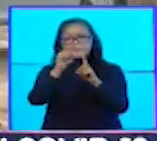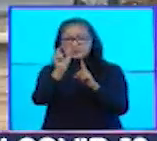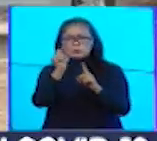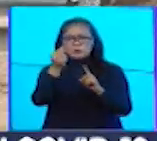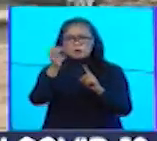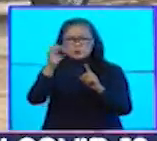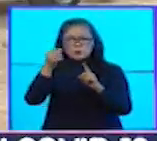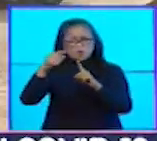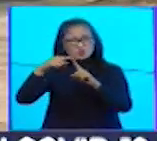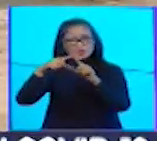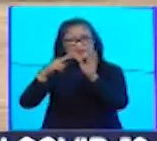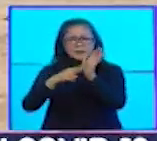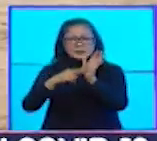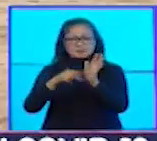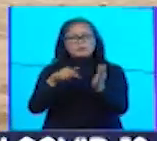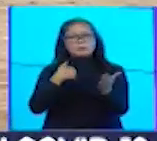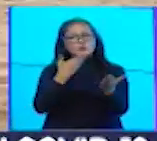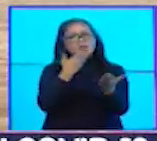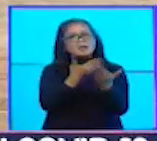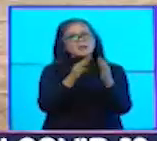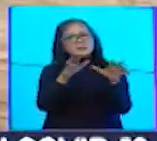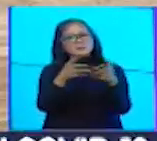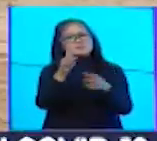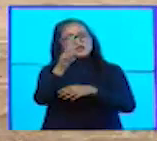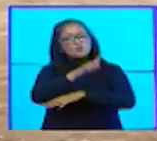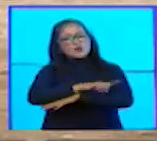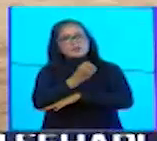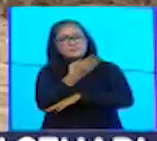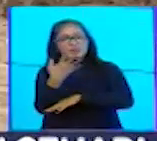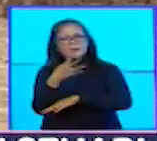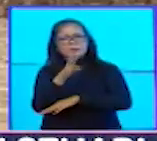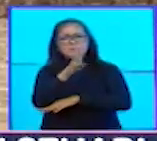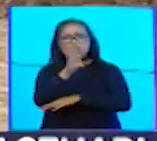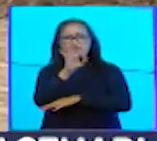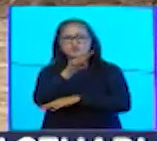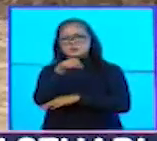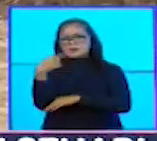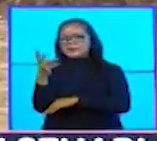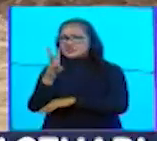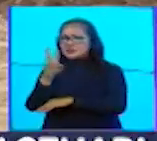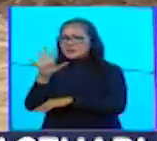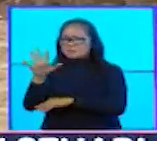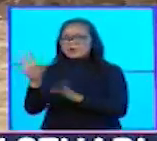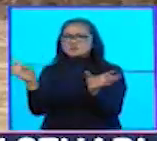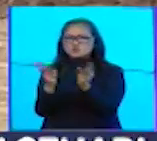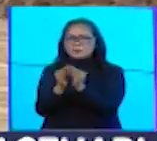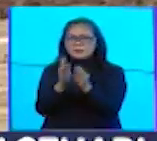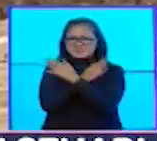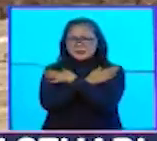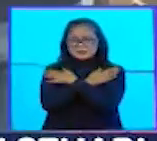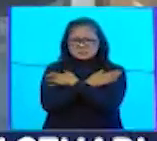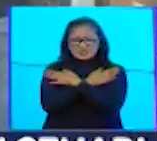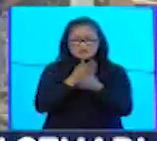biasanya sehari itu bisa berapa ambulans yang datang? Itu bisa 30-35 dan total dari 4 blok ini yang sudah ada